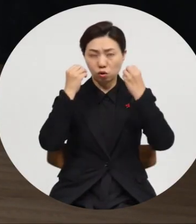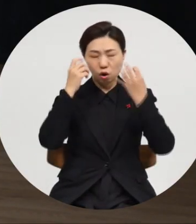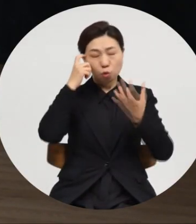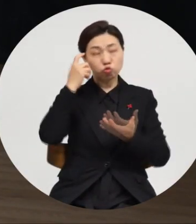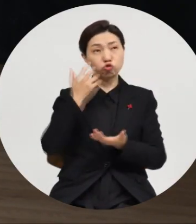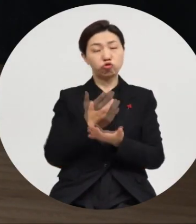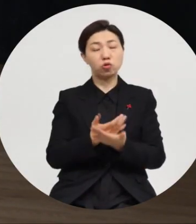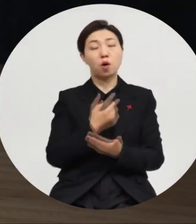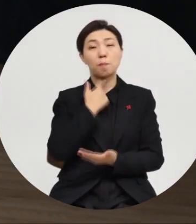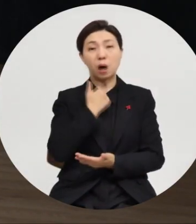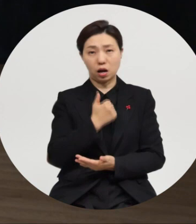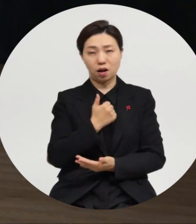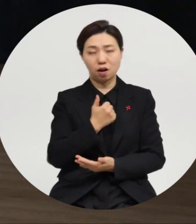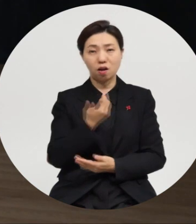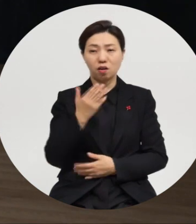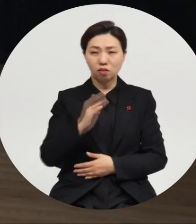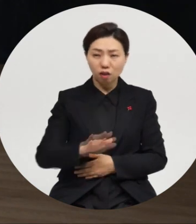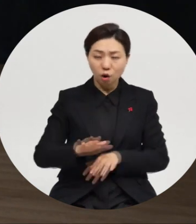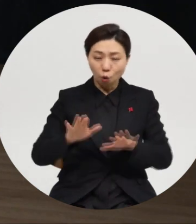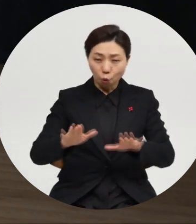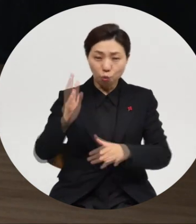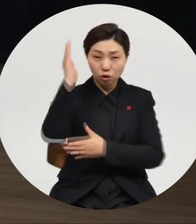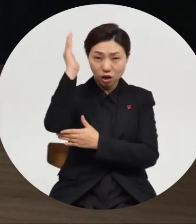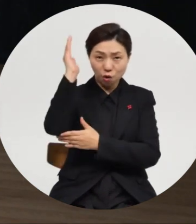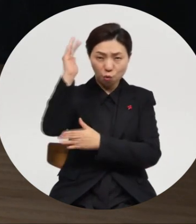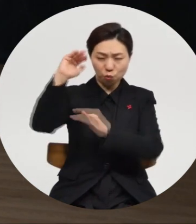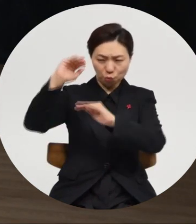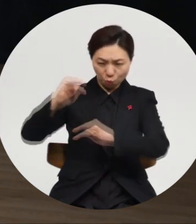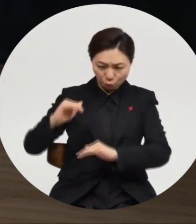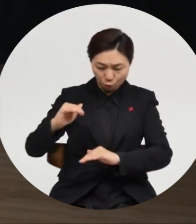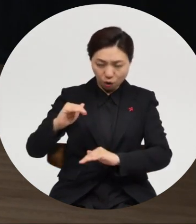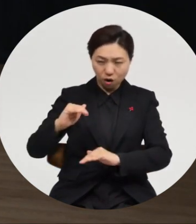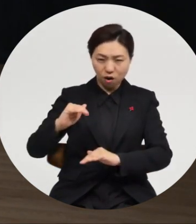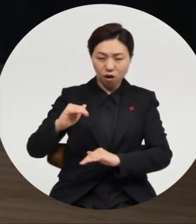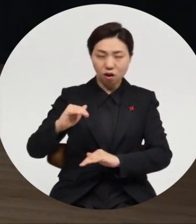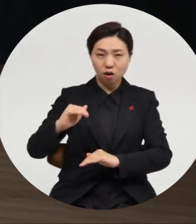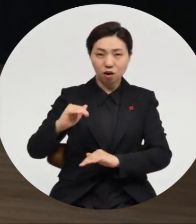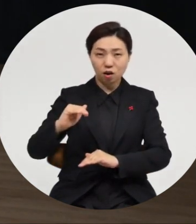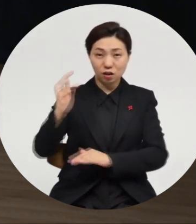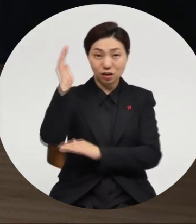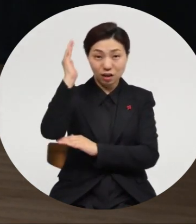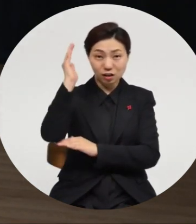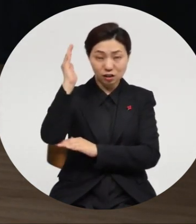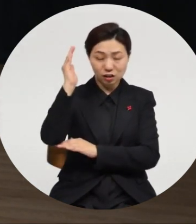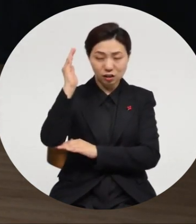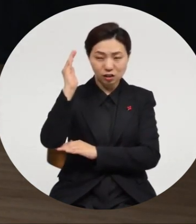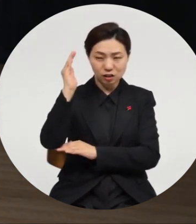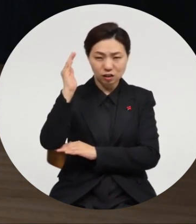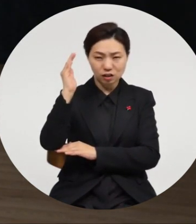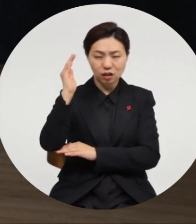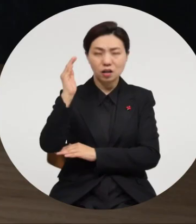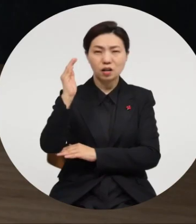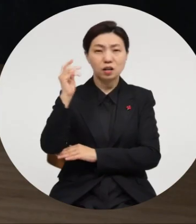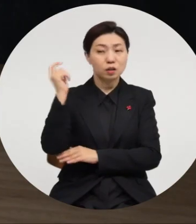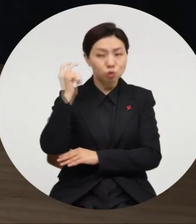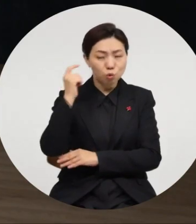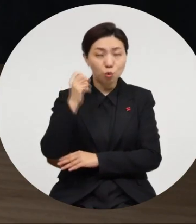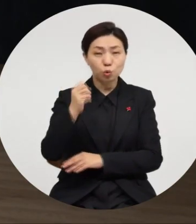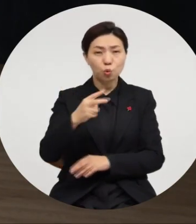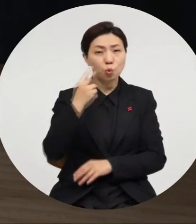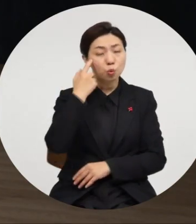들으면서 굉장히 신선하고 충격을 받은 적이 있었거든요. 근데 오늘도 같은